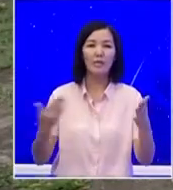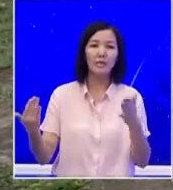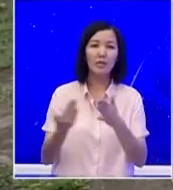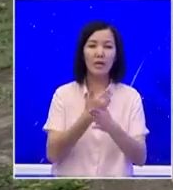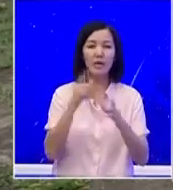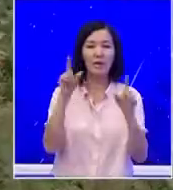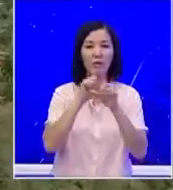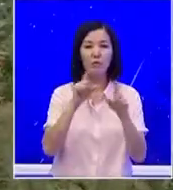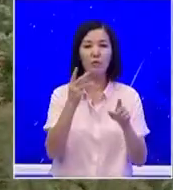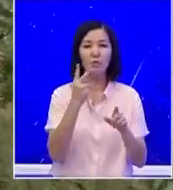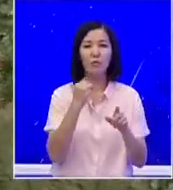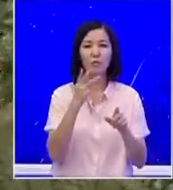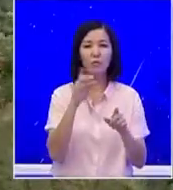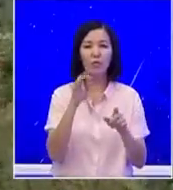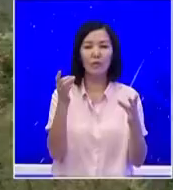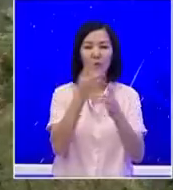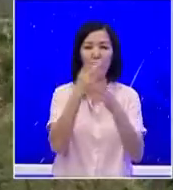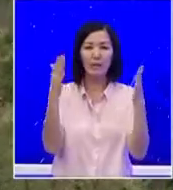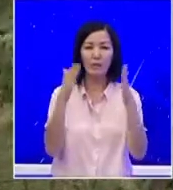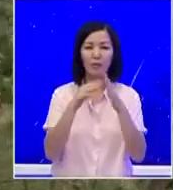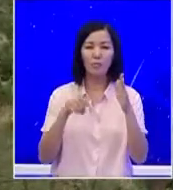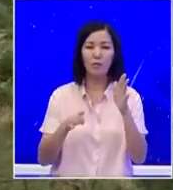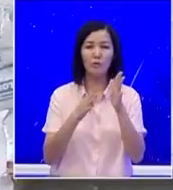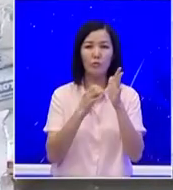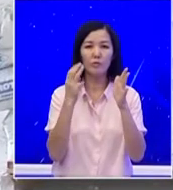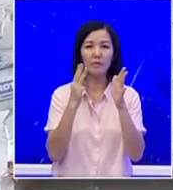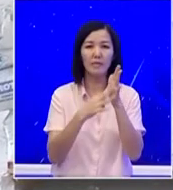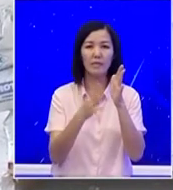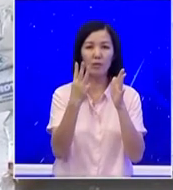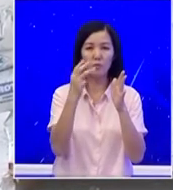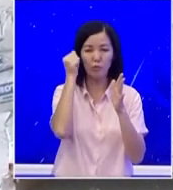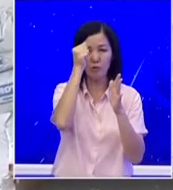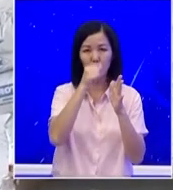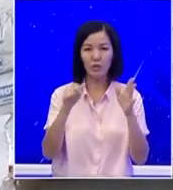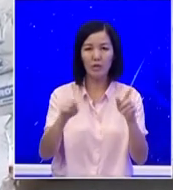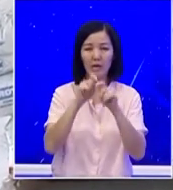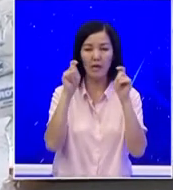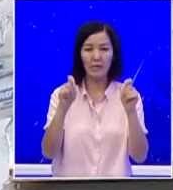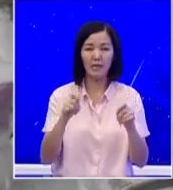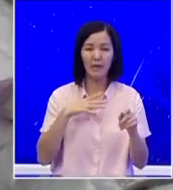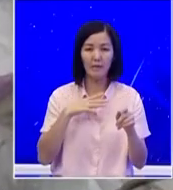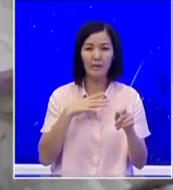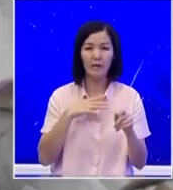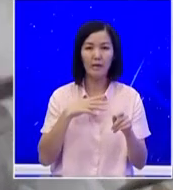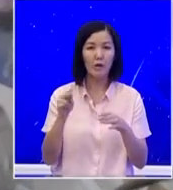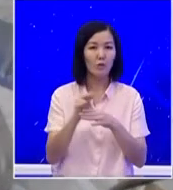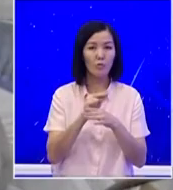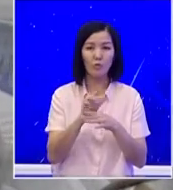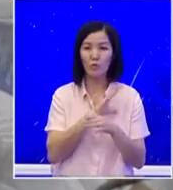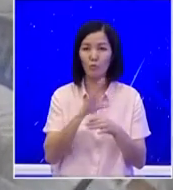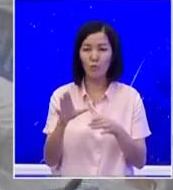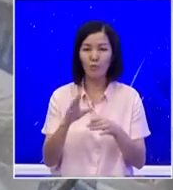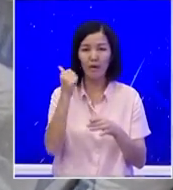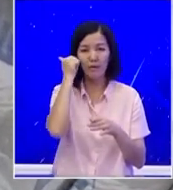бір нысан үш бұлақтағы мәдениет үйі. Іргетасы 1984 жылы қаланған. Содан беріп бірде-бір жөндеу көрмепті.